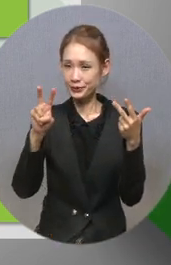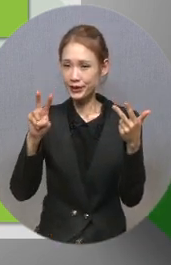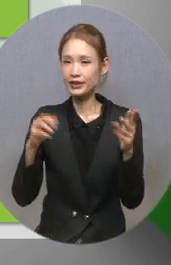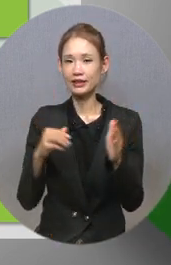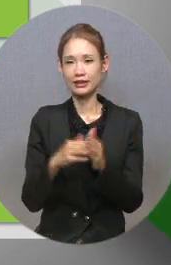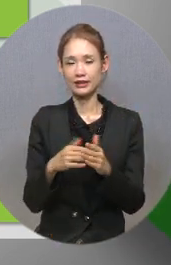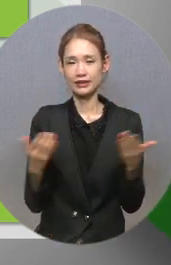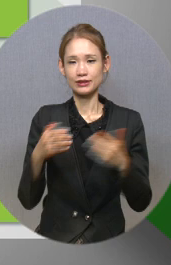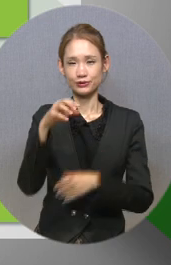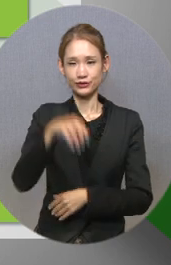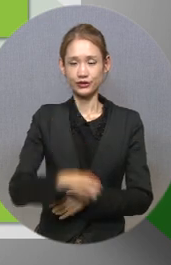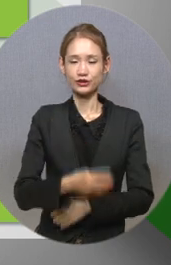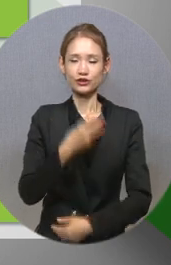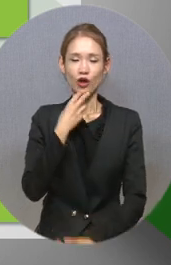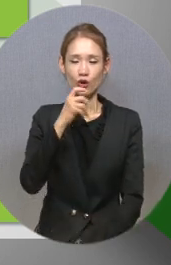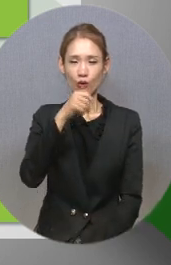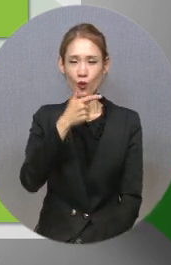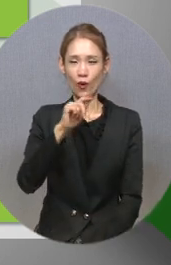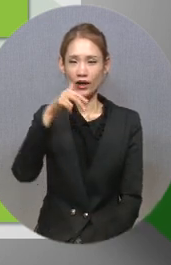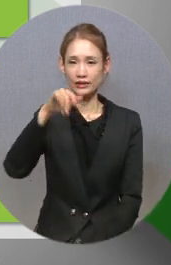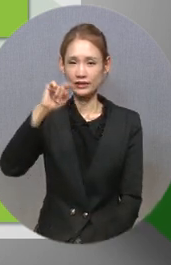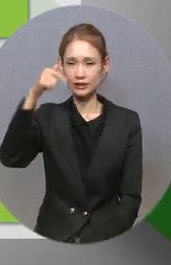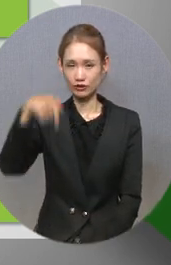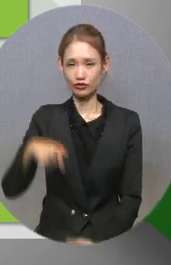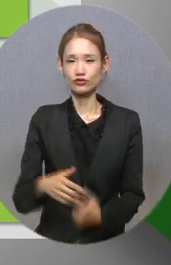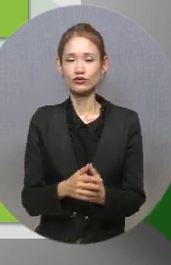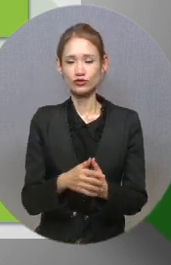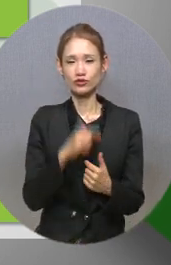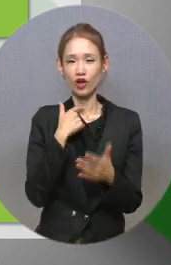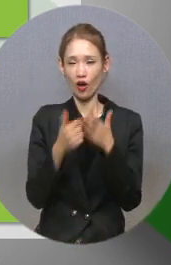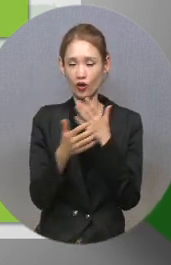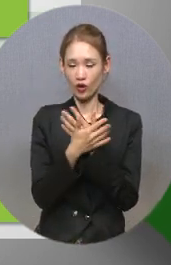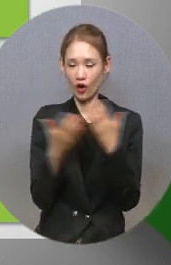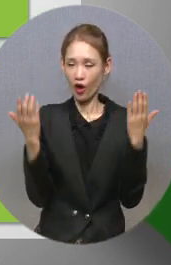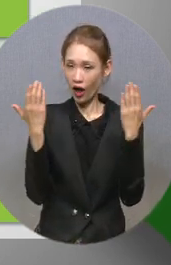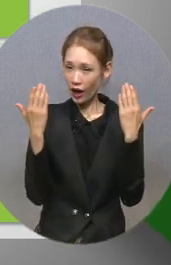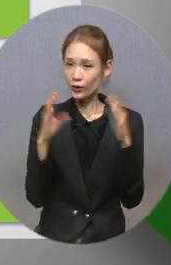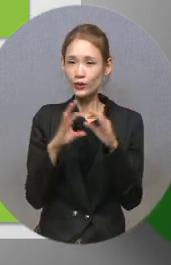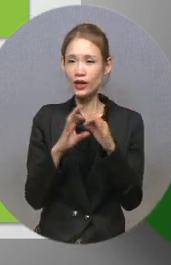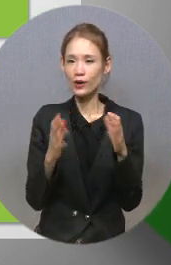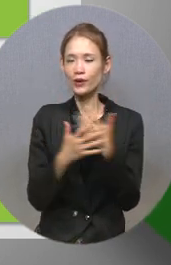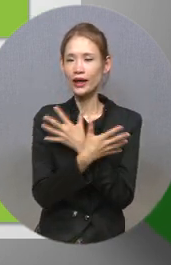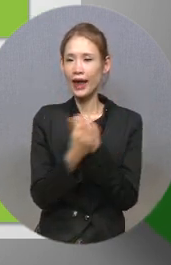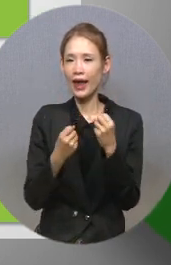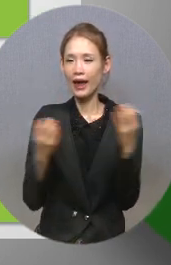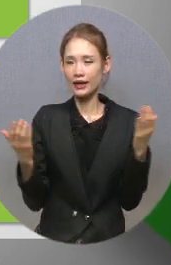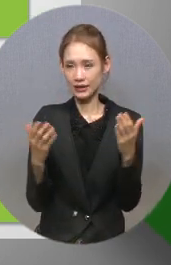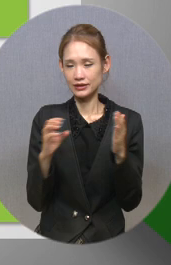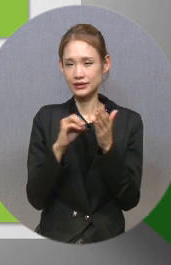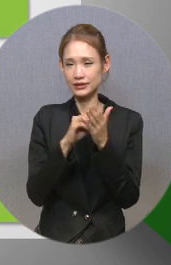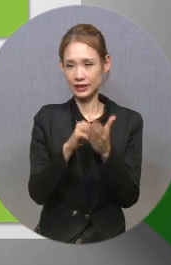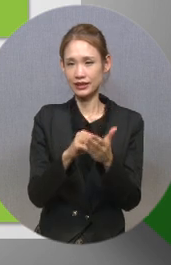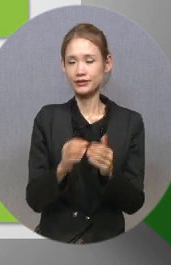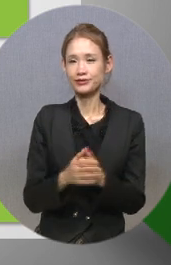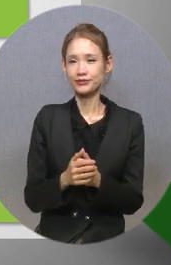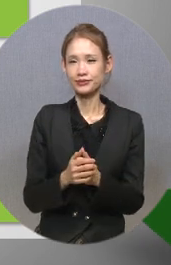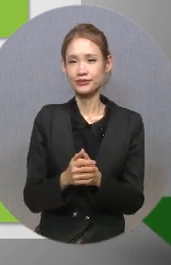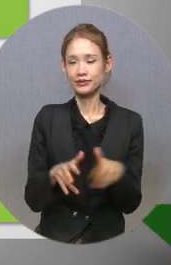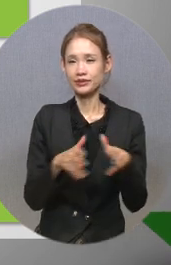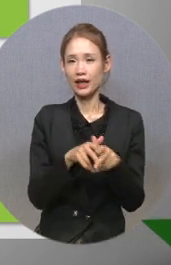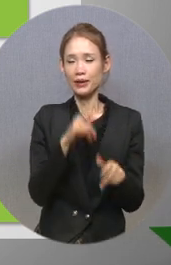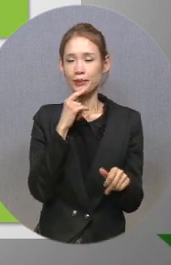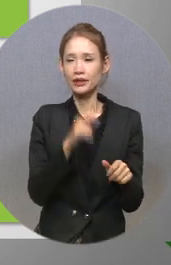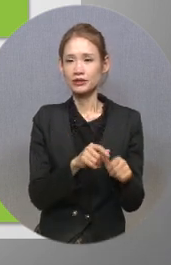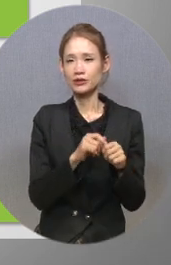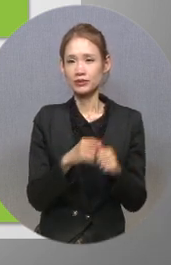근무지는 서울특별시 광진구입니다. 경력과 학력은 무관하며 계약직을 채용합니다. 장애인만